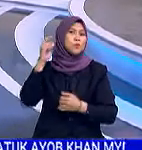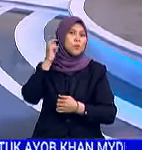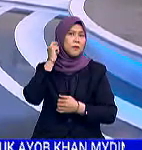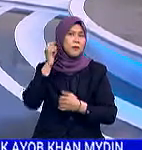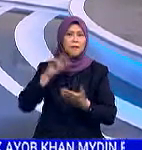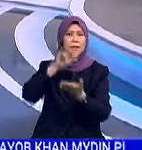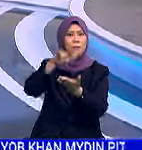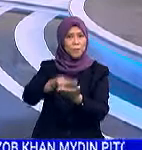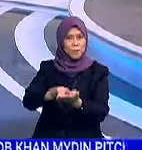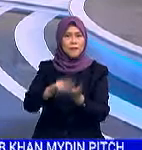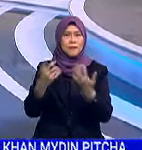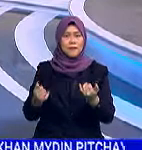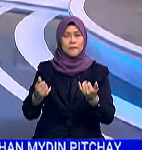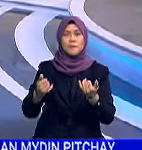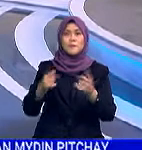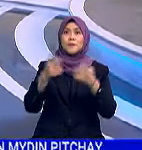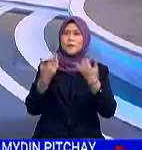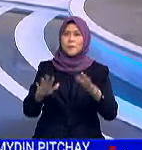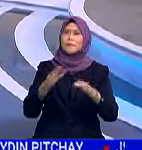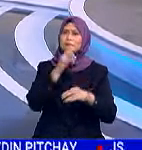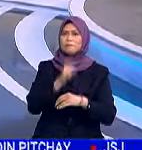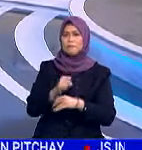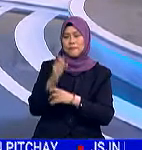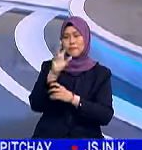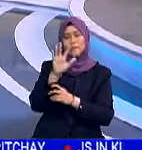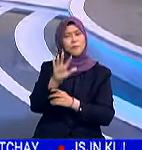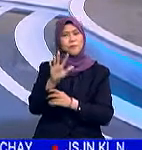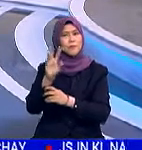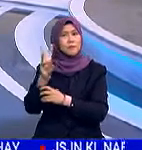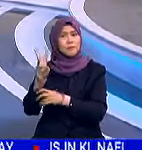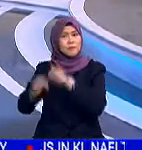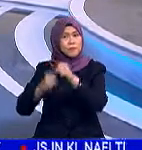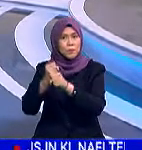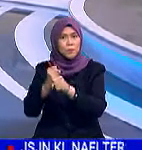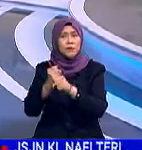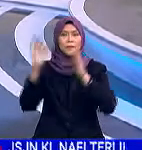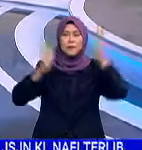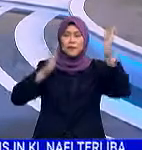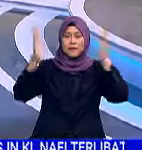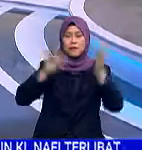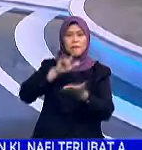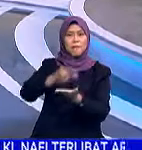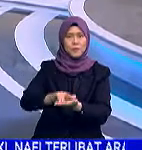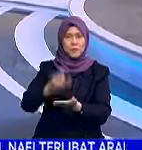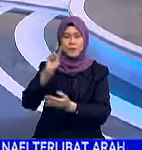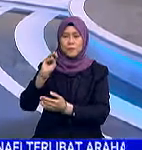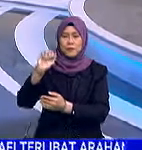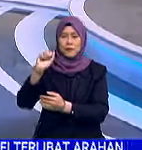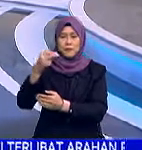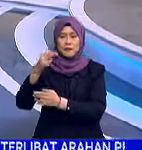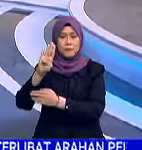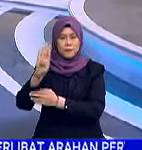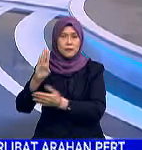regeneration plan lapangan terbang yang sudah pun berusia 56 tahun itu menyaksikan Malaysia airports mahb melabur